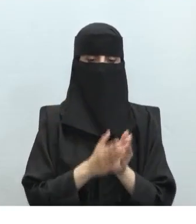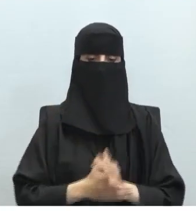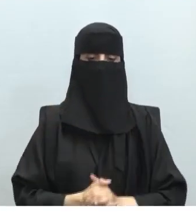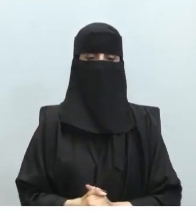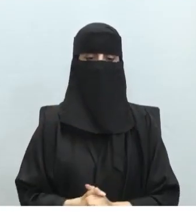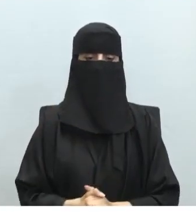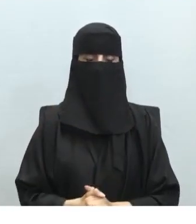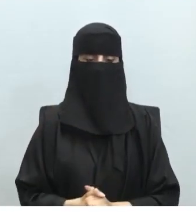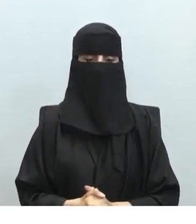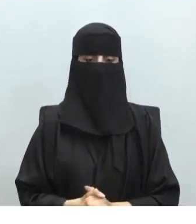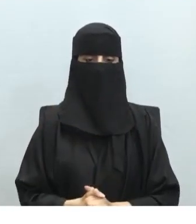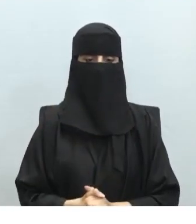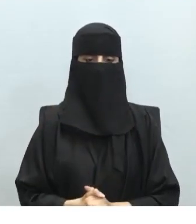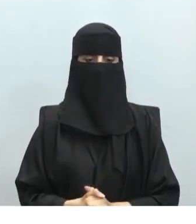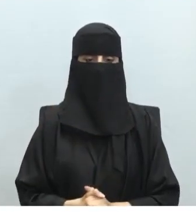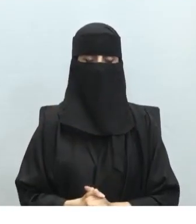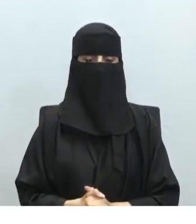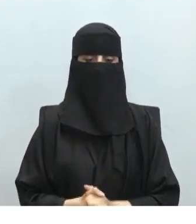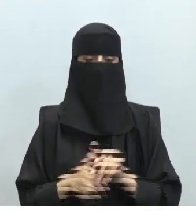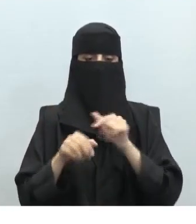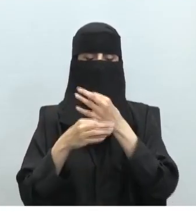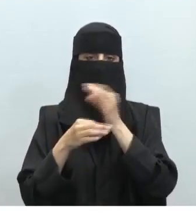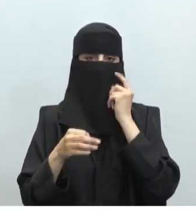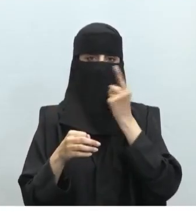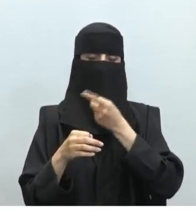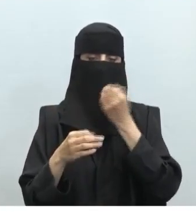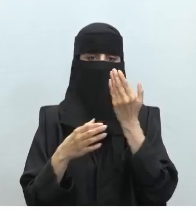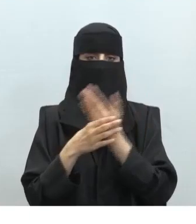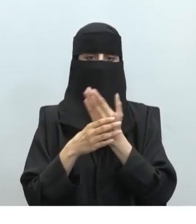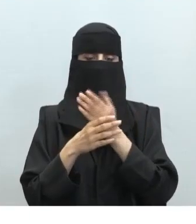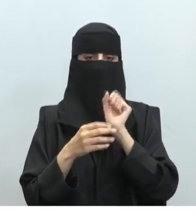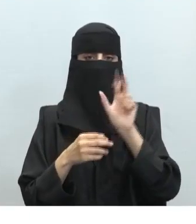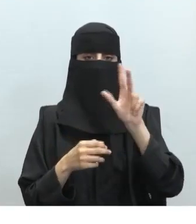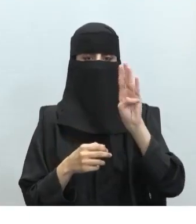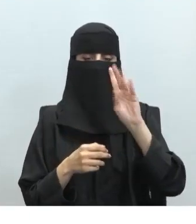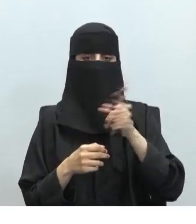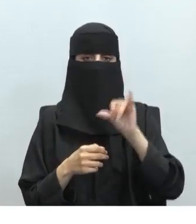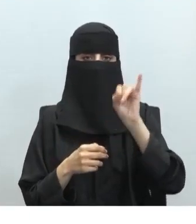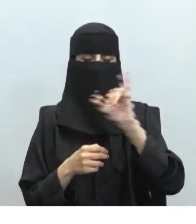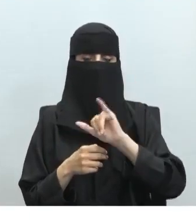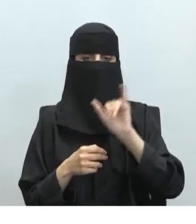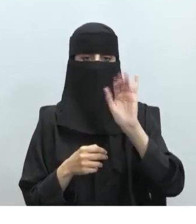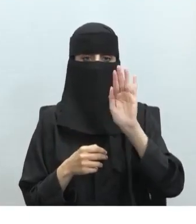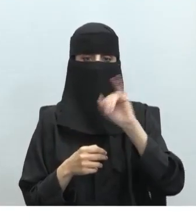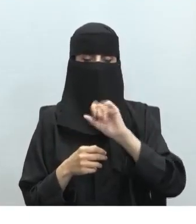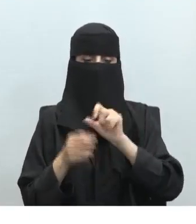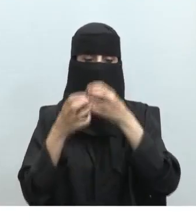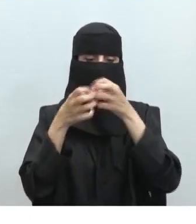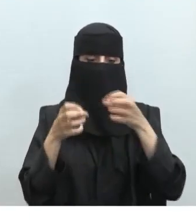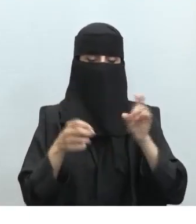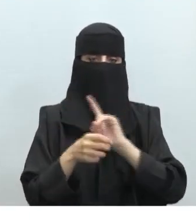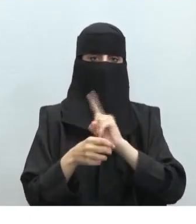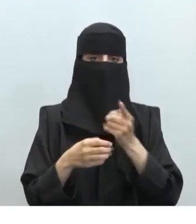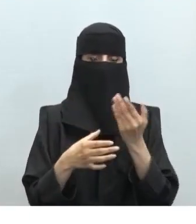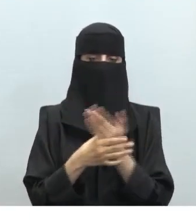حجمها هنا عندما تحدثنا عن عدم انفصال هذه الكروموسومات وذكرنا انه من الممكن عدم الانفصال يحدث في المرحله الاولى من